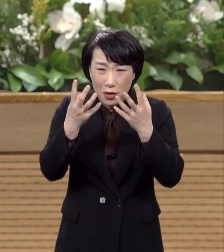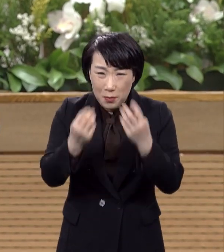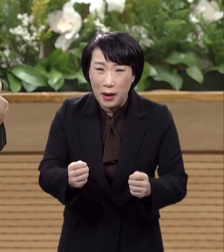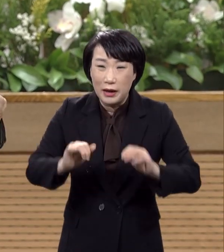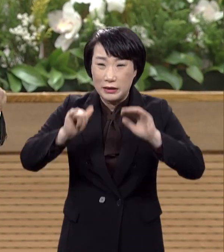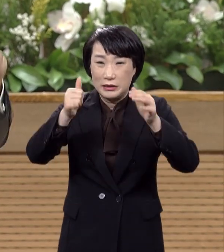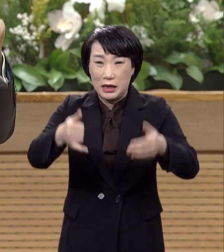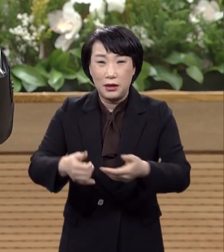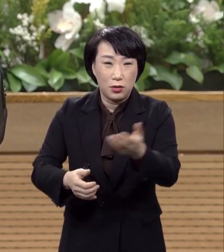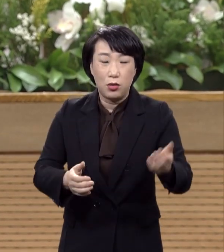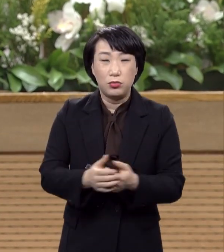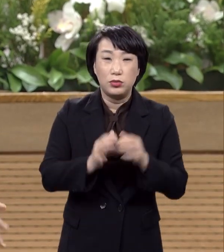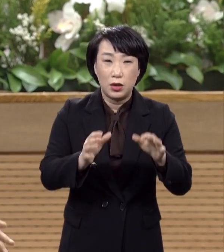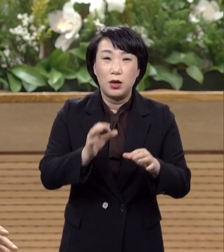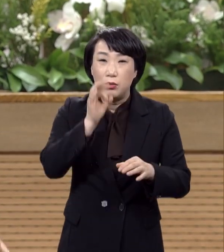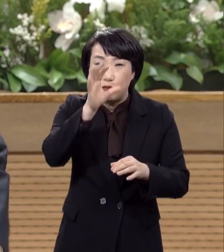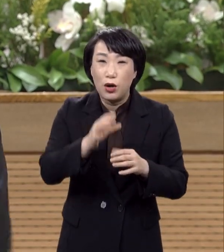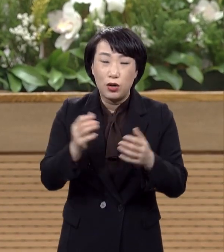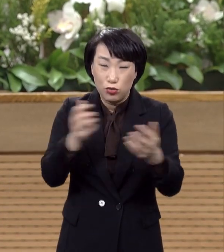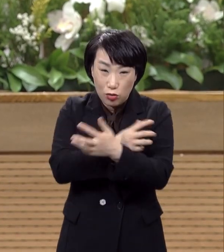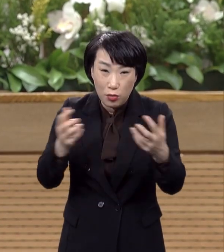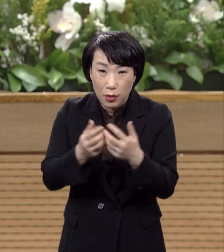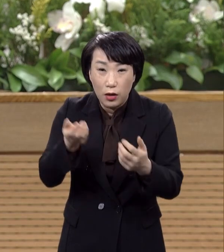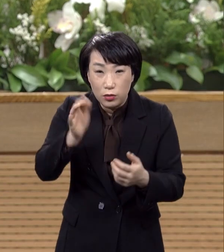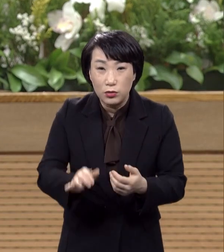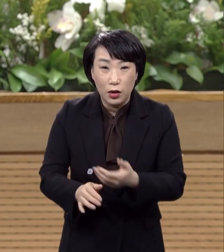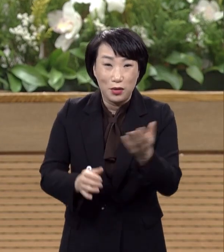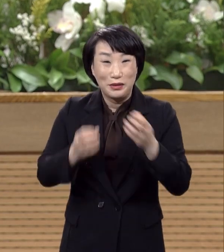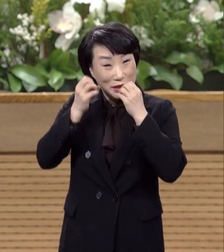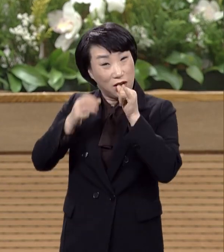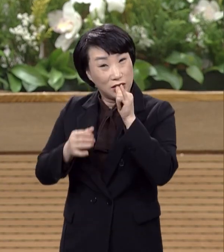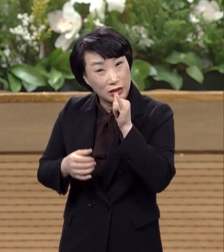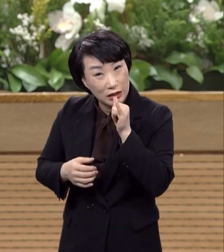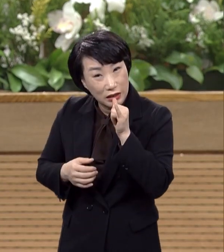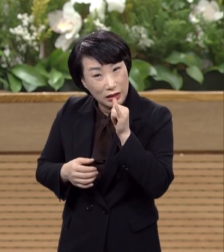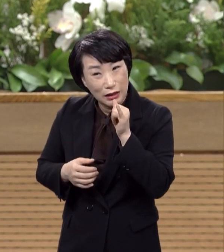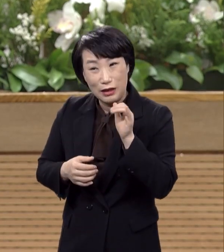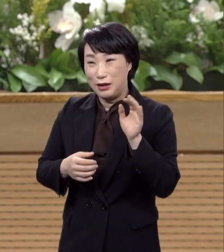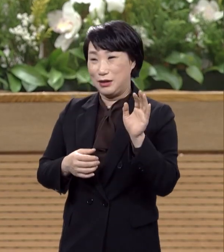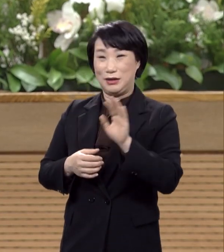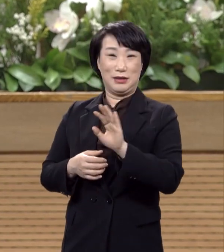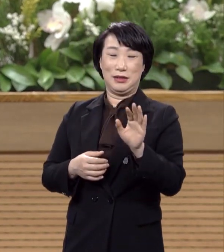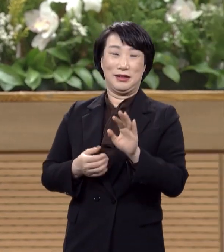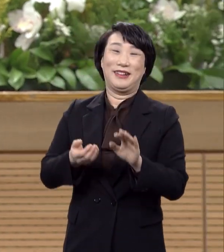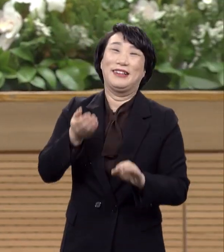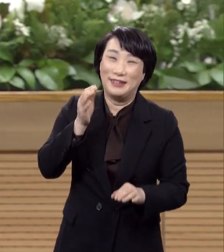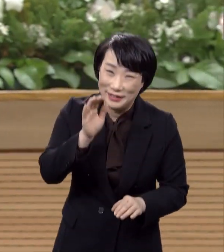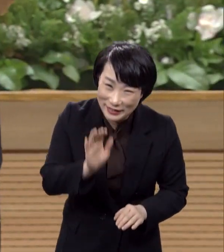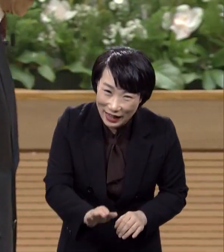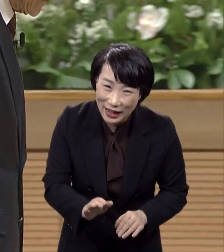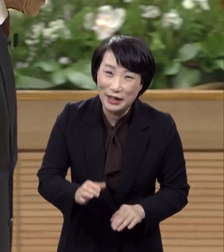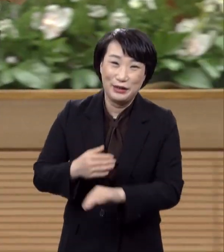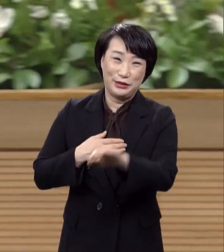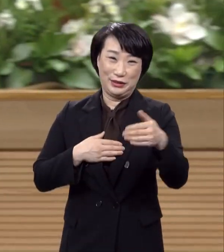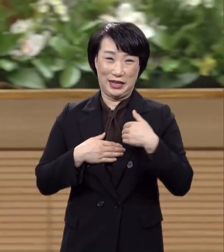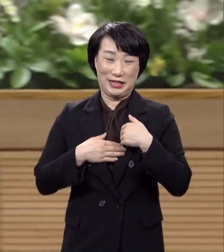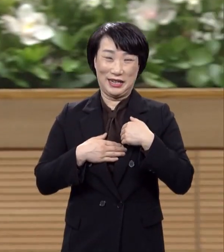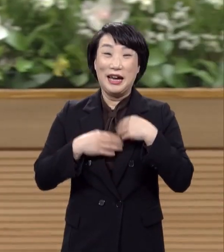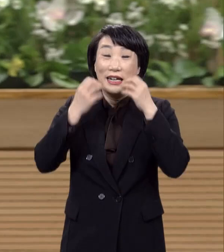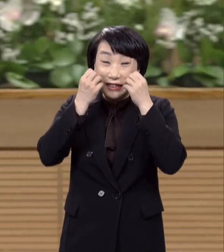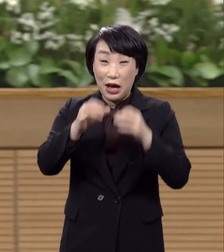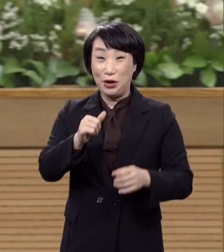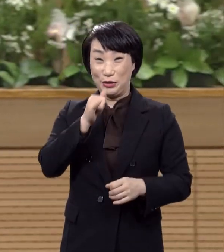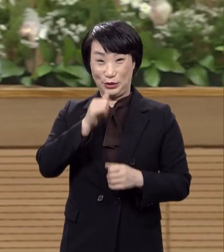이 세상이 불가능으로 충만한데 무슨 새 것이 있냐 이 말이오. 그러나 우리에게는 새